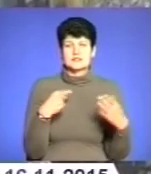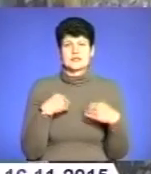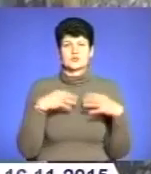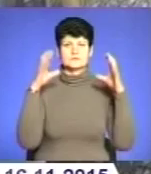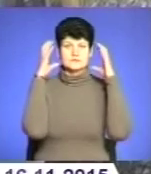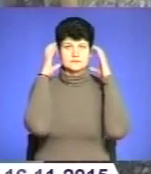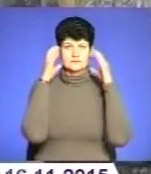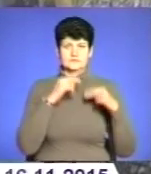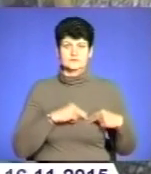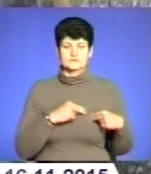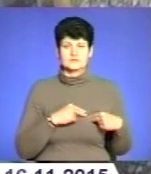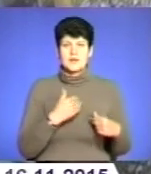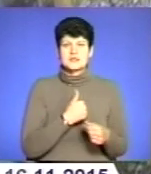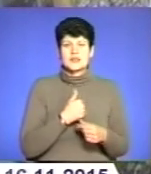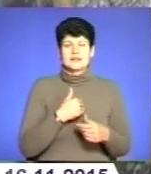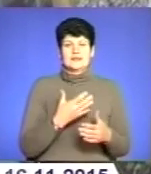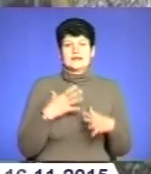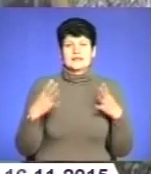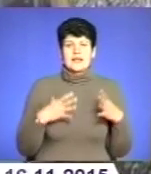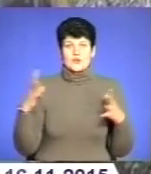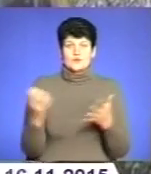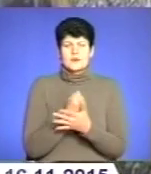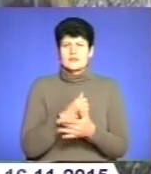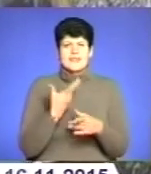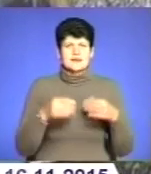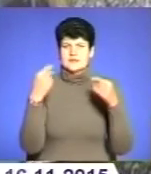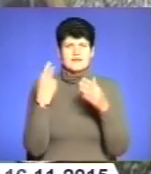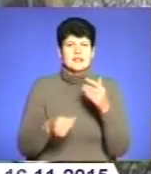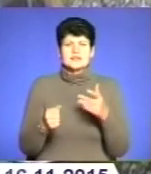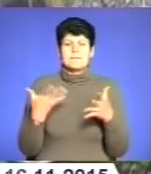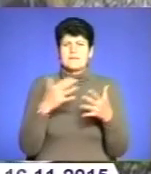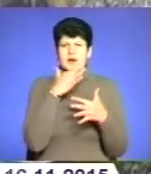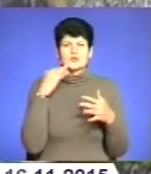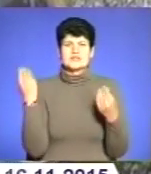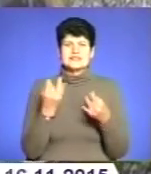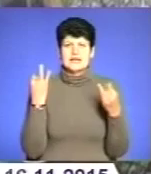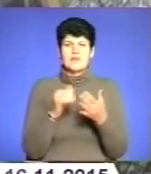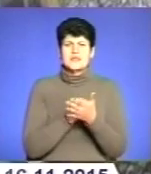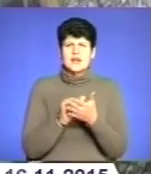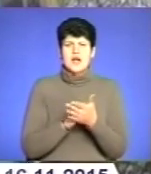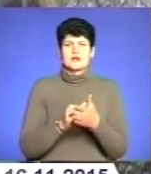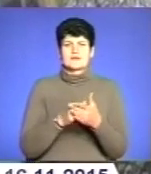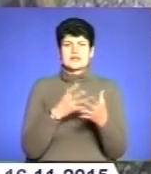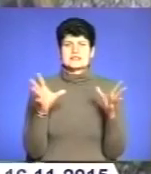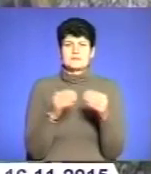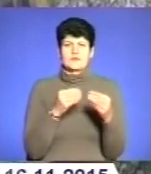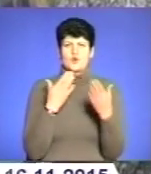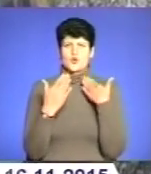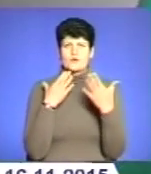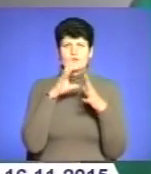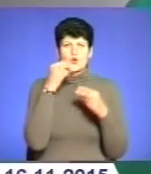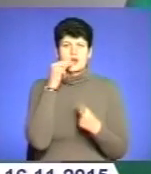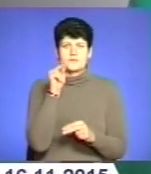колеги. Бажаю натхнення, успіху, ніколи не здаватися, багато цікавих матеріалів, цікавих співрозмовників. Всього